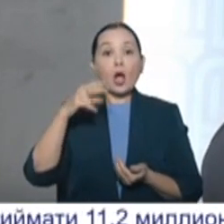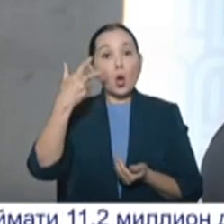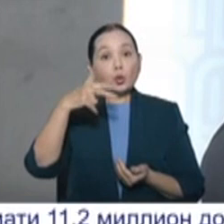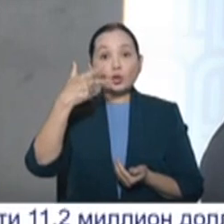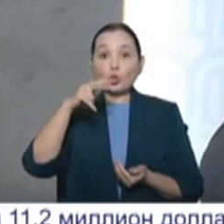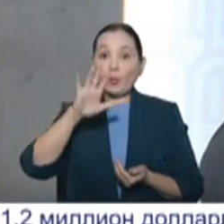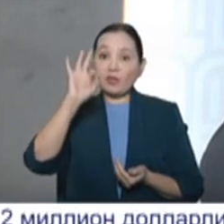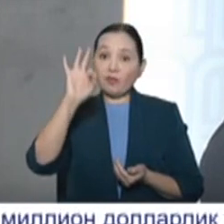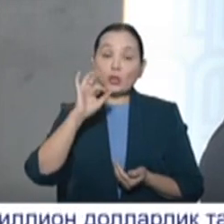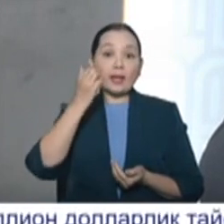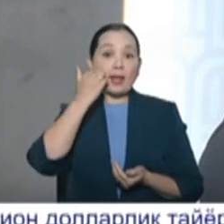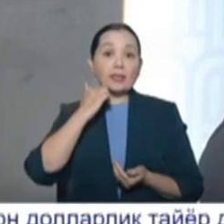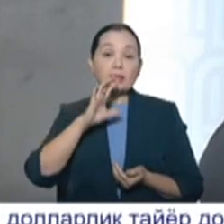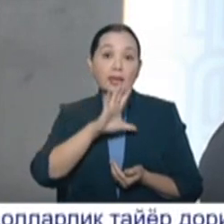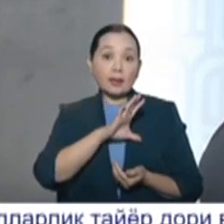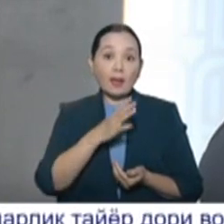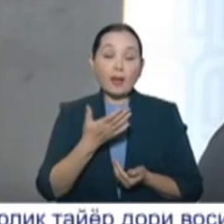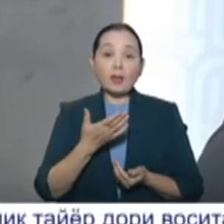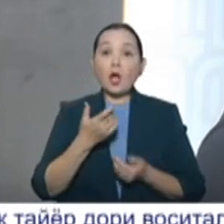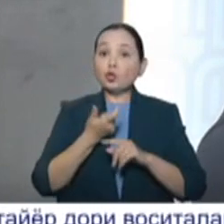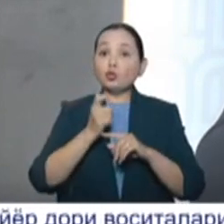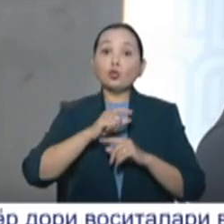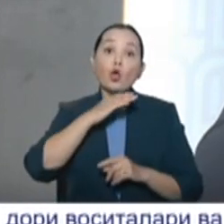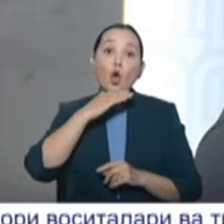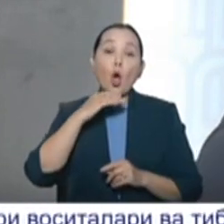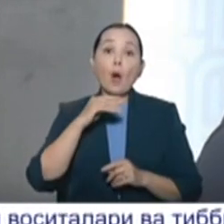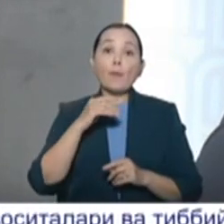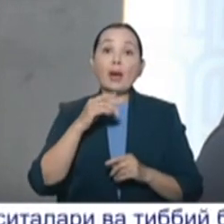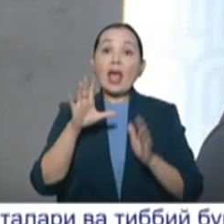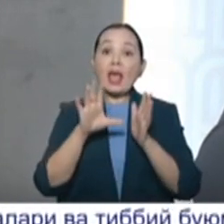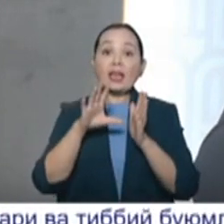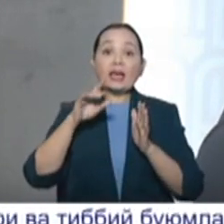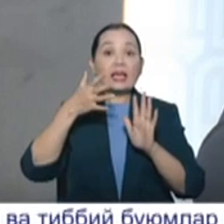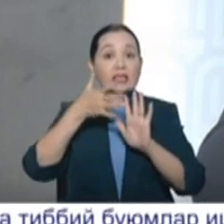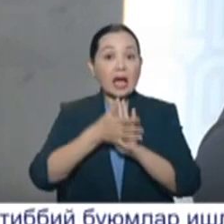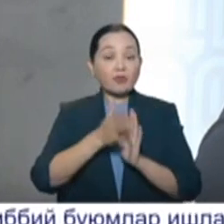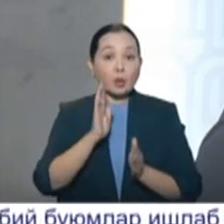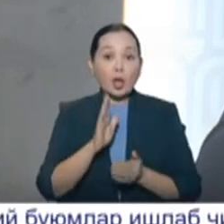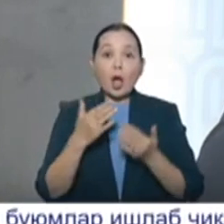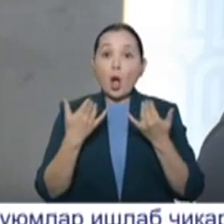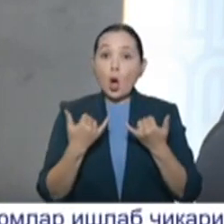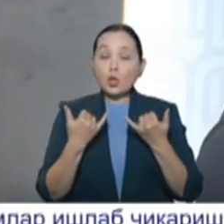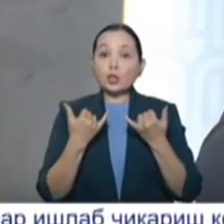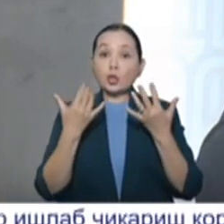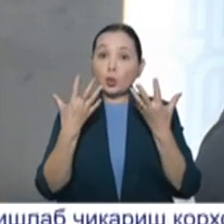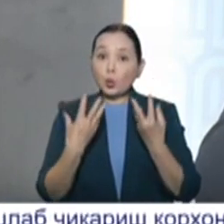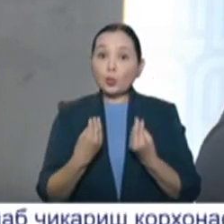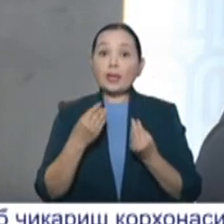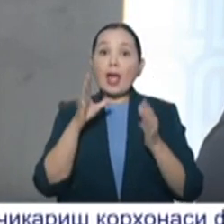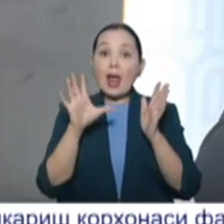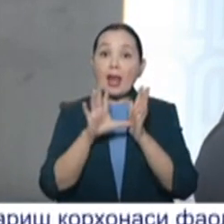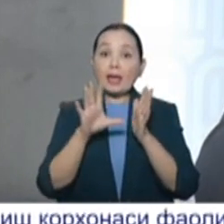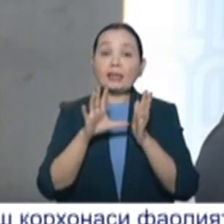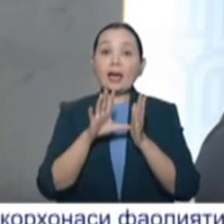30-35% mandan eskirgan va juda ham ko'p energiya sarf qilinyapti. Hozirgi kunda shu elektr